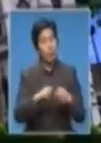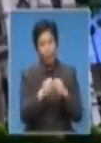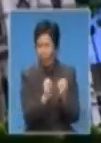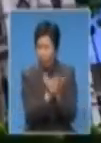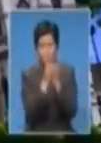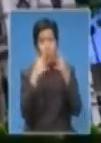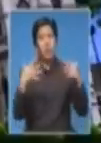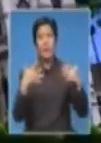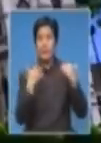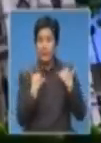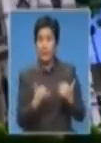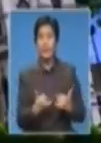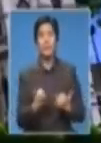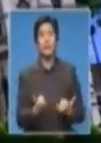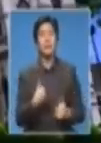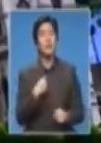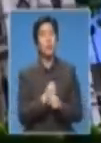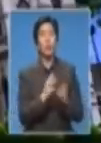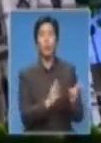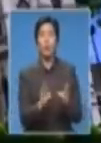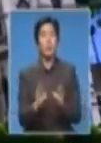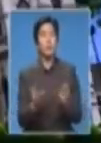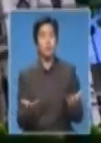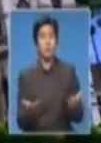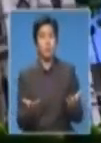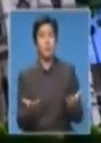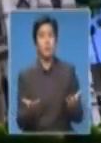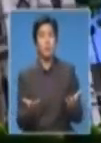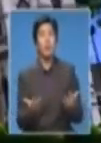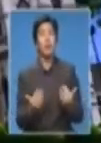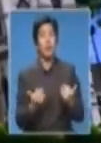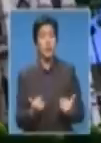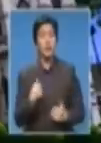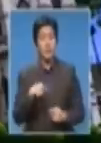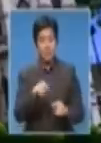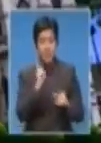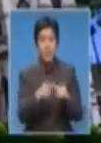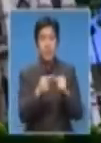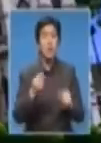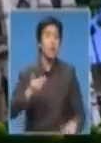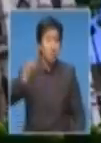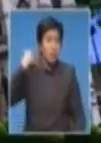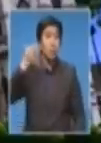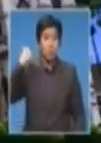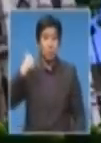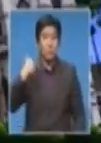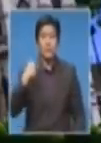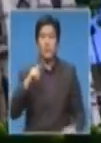พราะนั้นมันก็จะทำไงได้นะครับอันนี้ผมว่ามันเป็นอดีตนะอย่าให้มันเกิดขึ้นอีกเลย